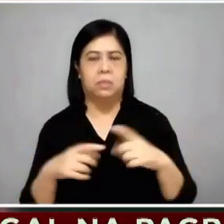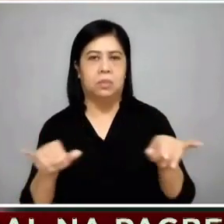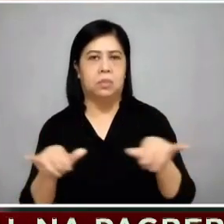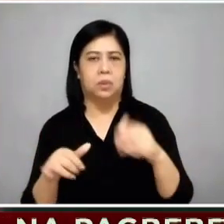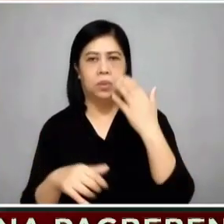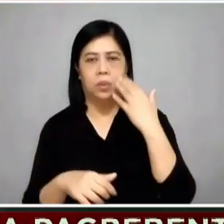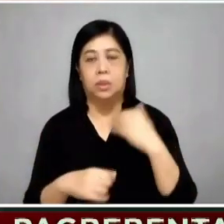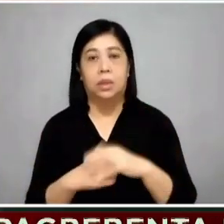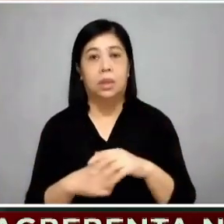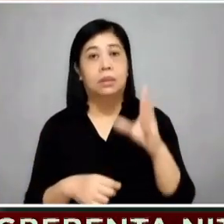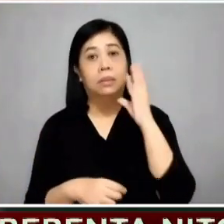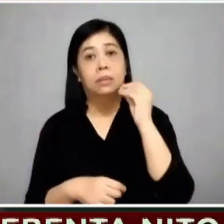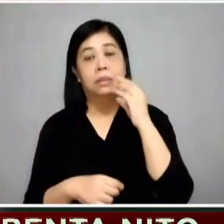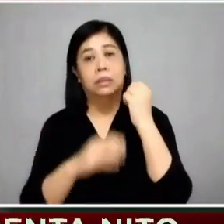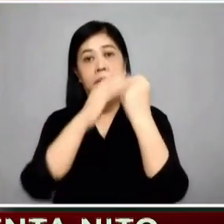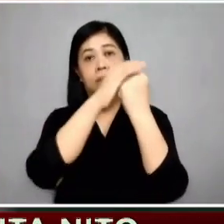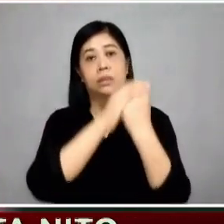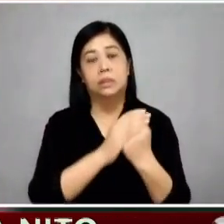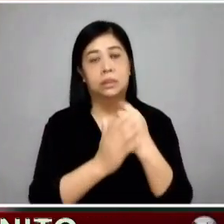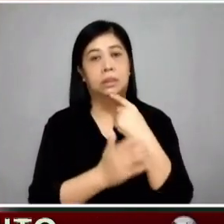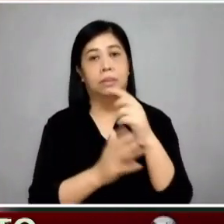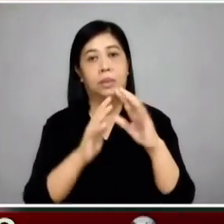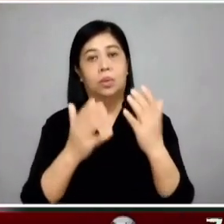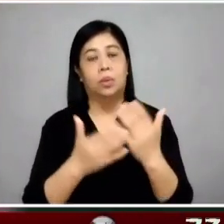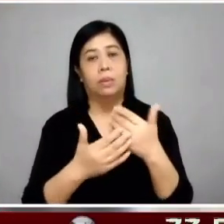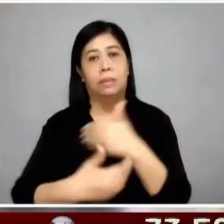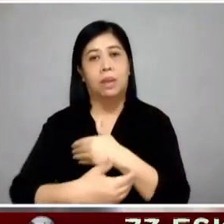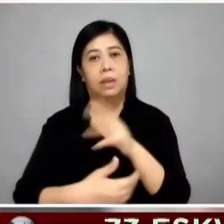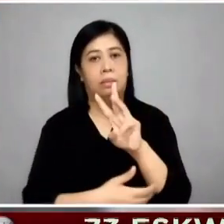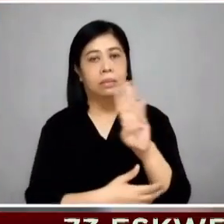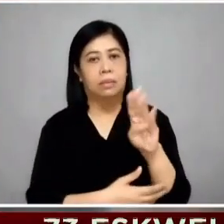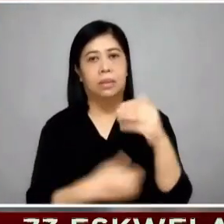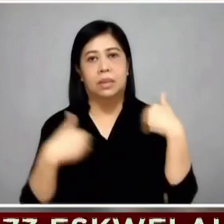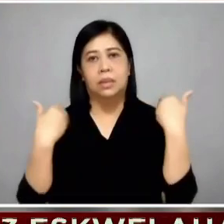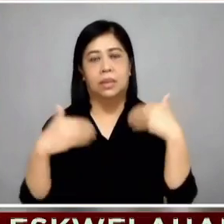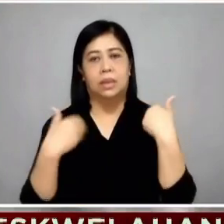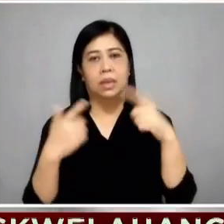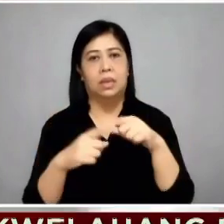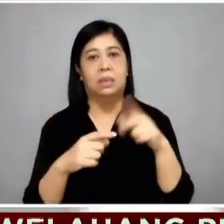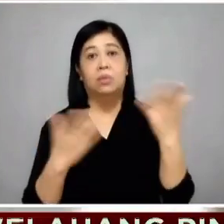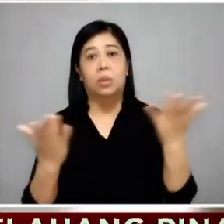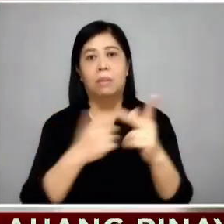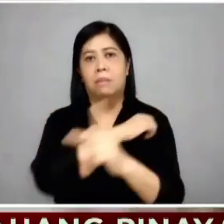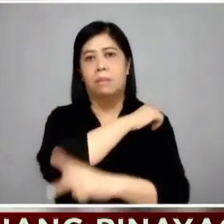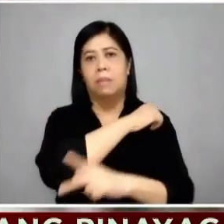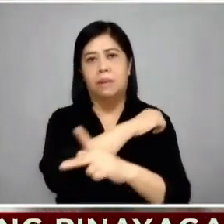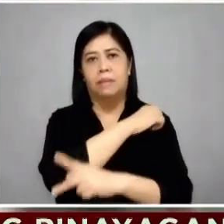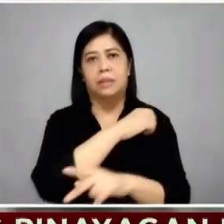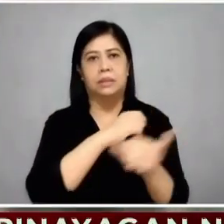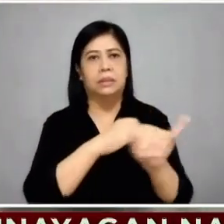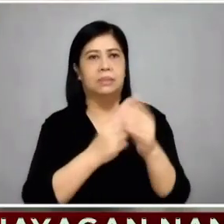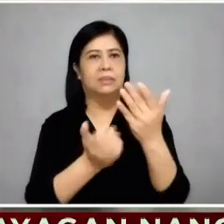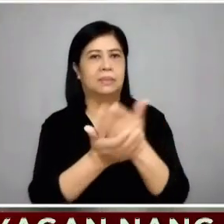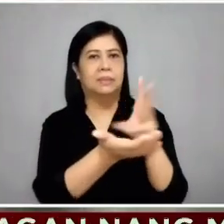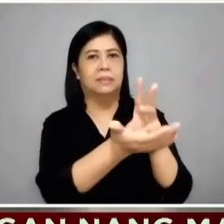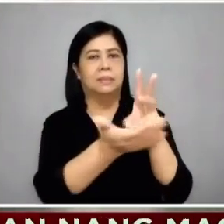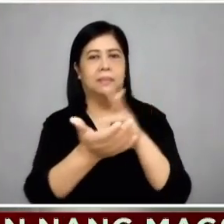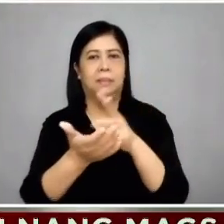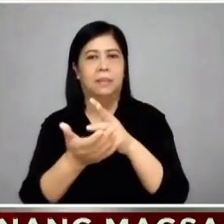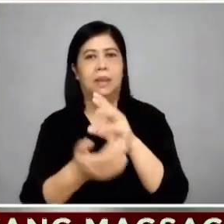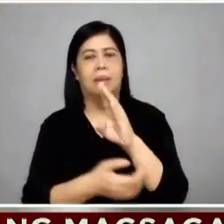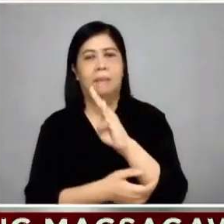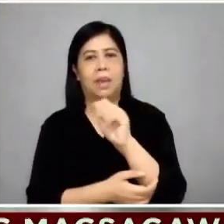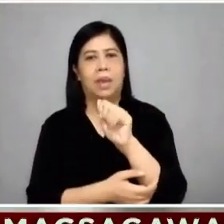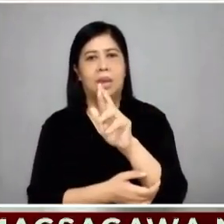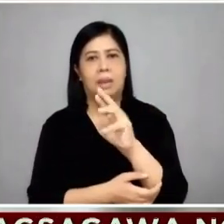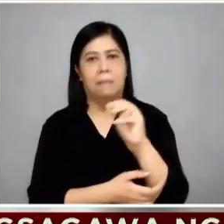nakararanas ng stunting, ayon sa World Bank, ang mga kabataan na nasa probinsya, gaya sa ilang lugar sa Bangsamoro Autonomous